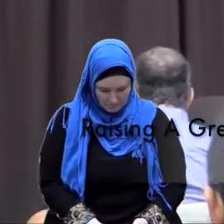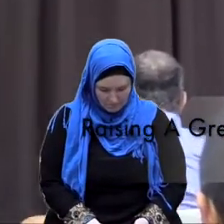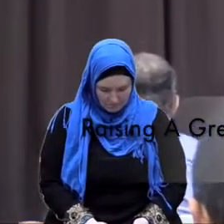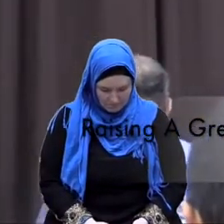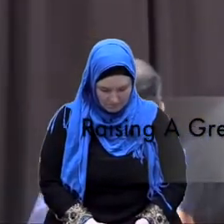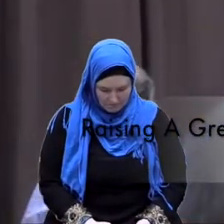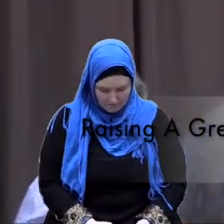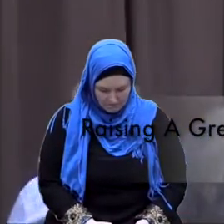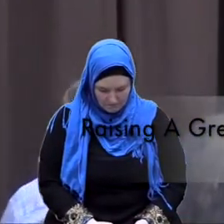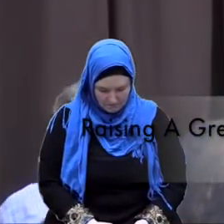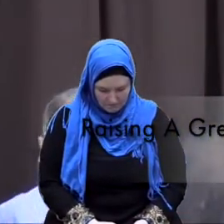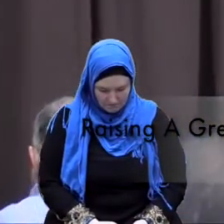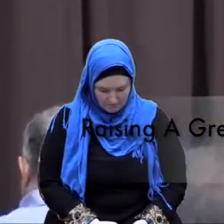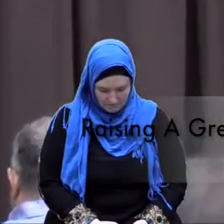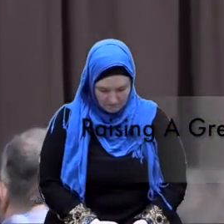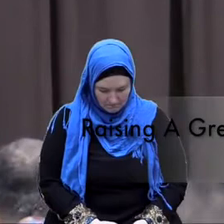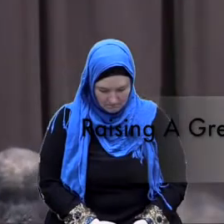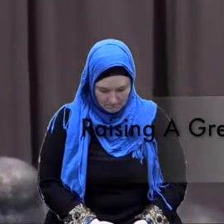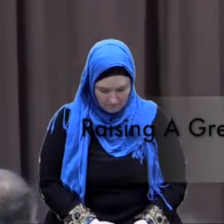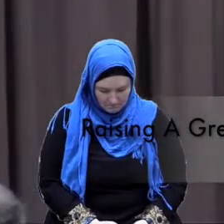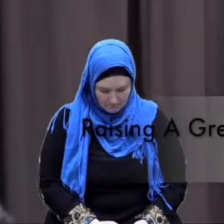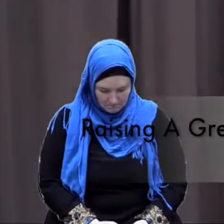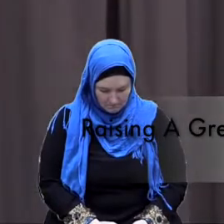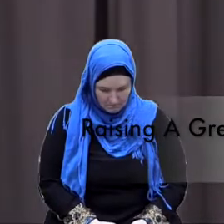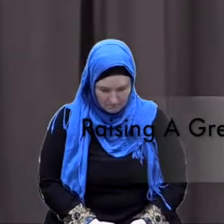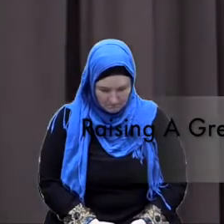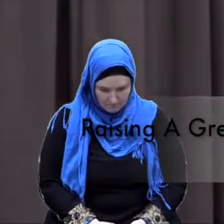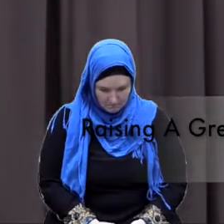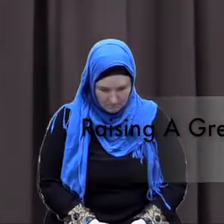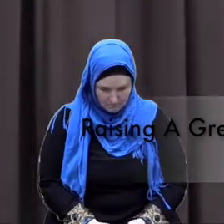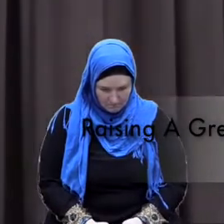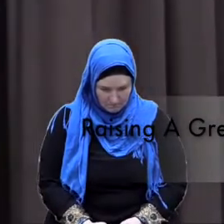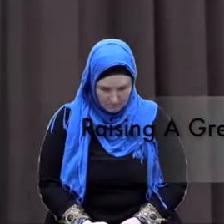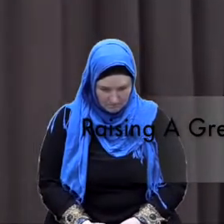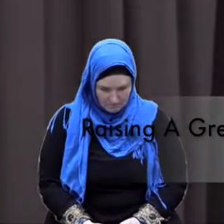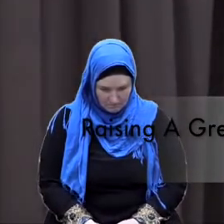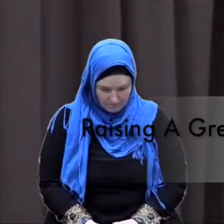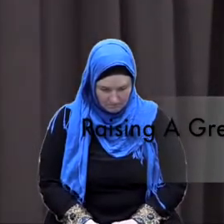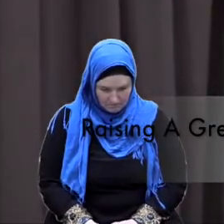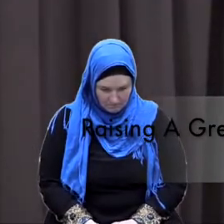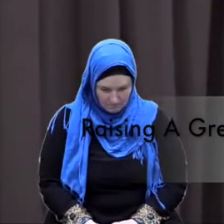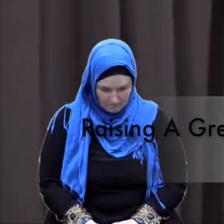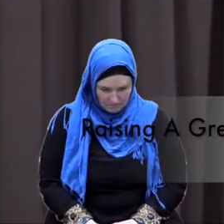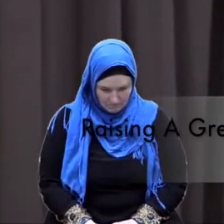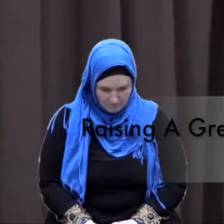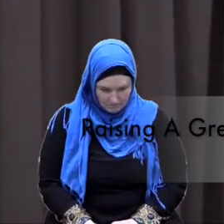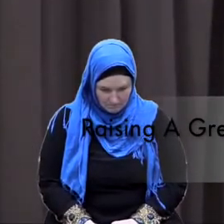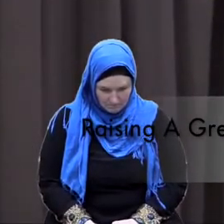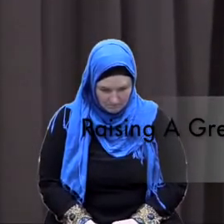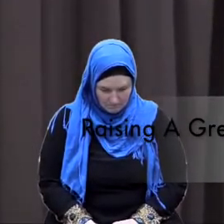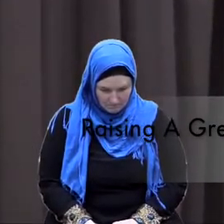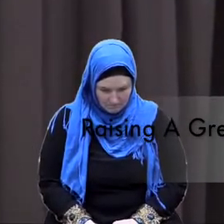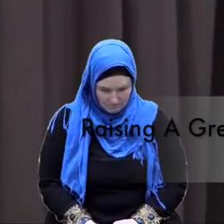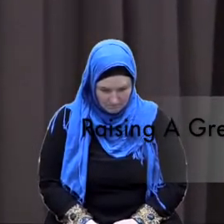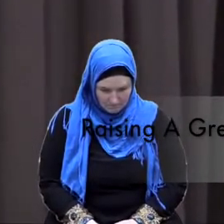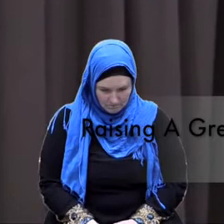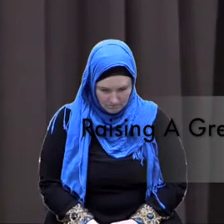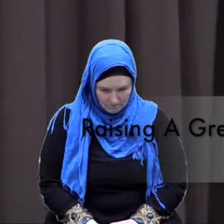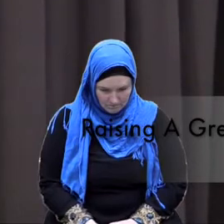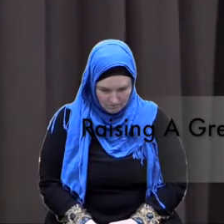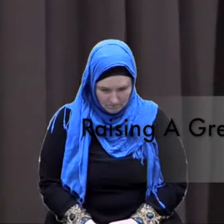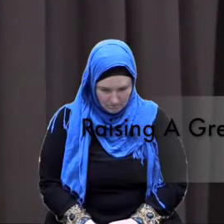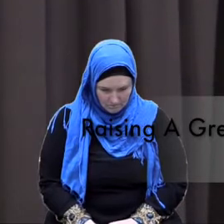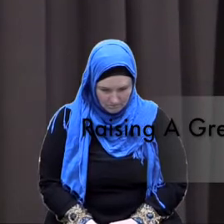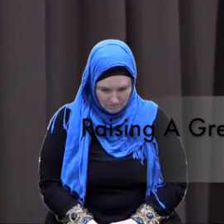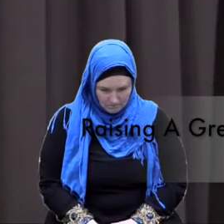شرور أنفسنا ومن سيئات أعمالنا. من يهدي الله فلا مضل له، ومن يضلل فلا